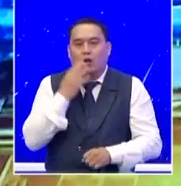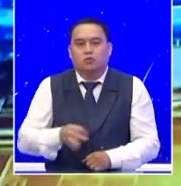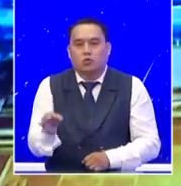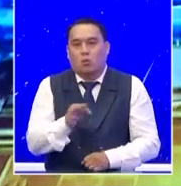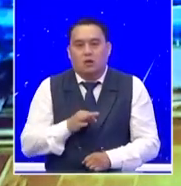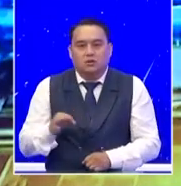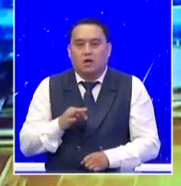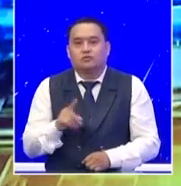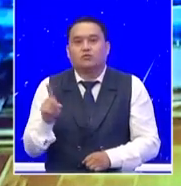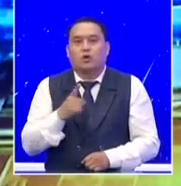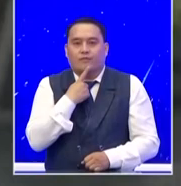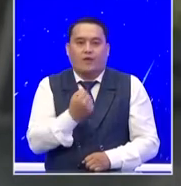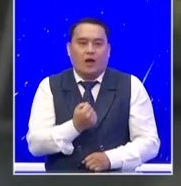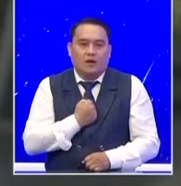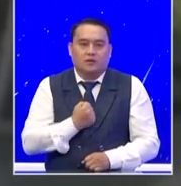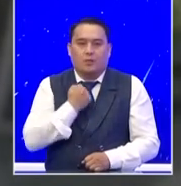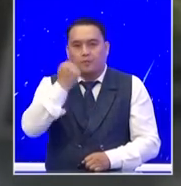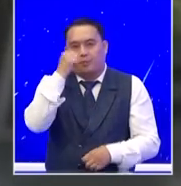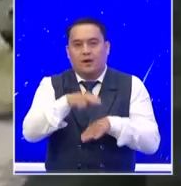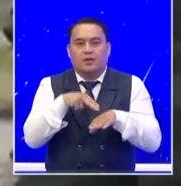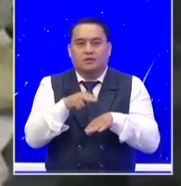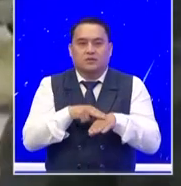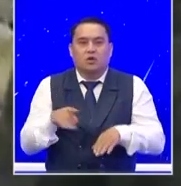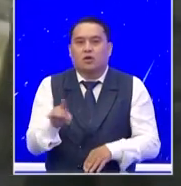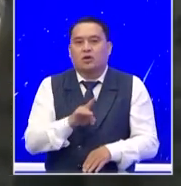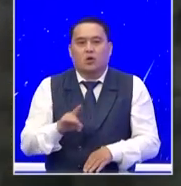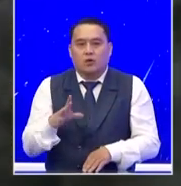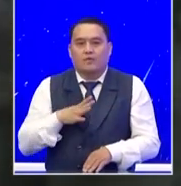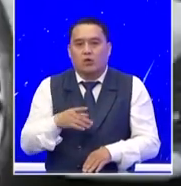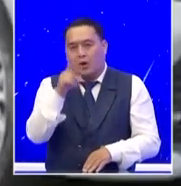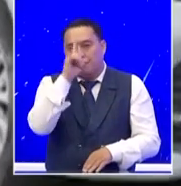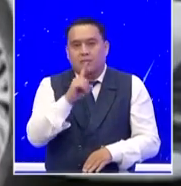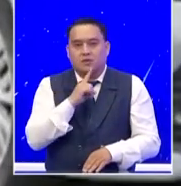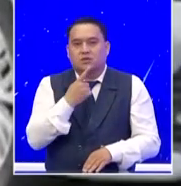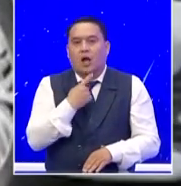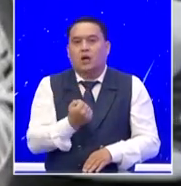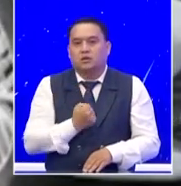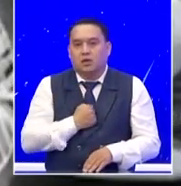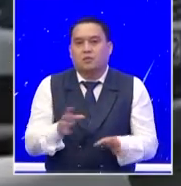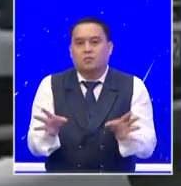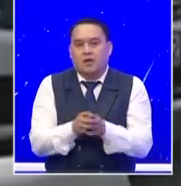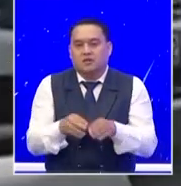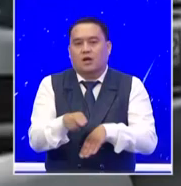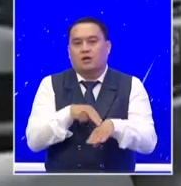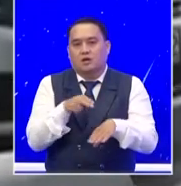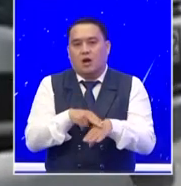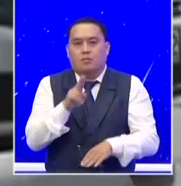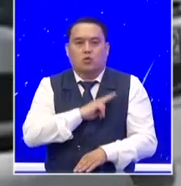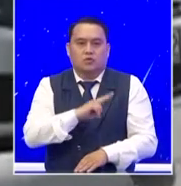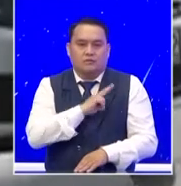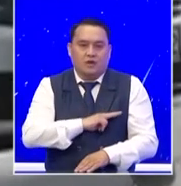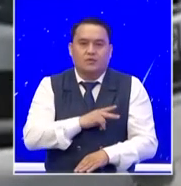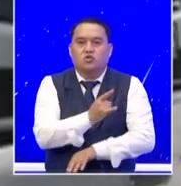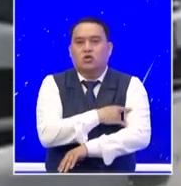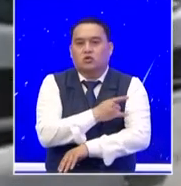области. Признательность военным выразили полицейские Карасайского района. Более месяца солдаты и стражи правопорядка работали бок о